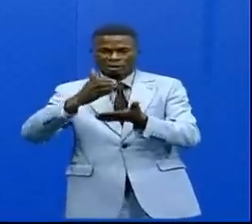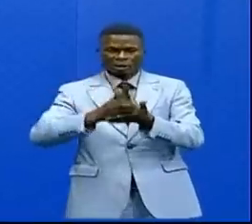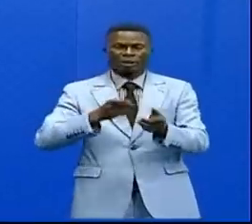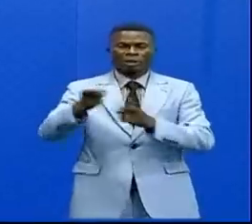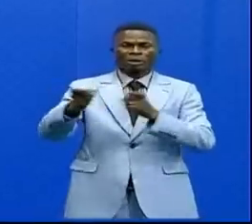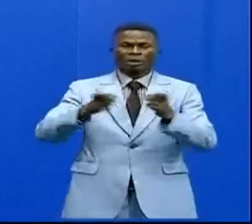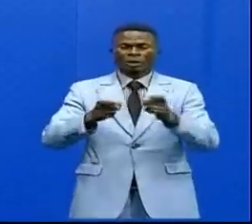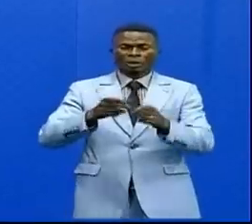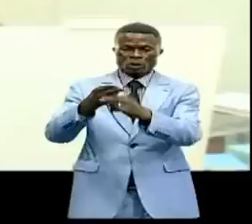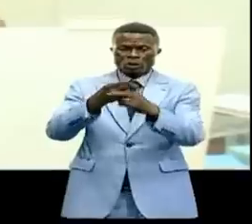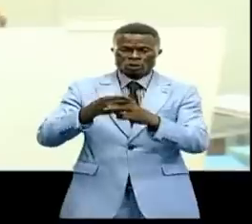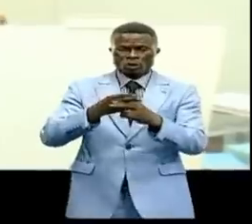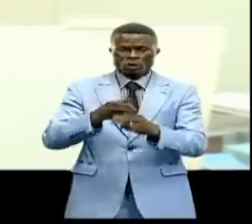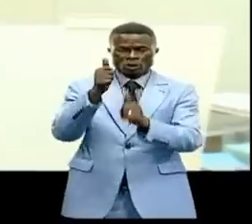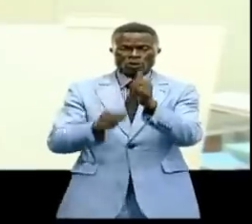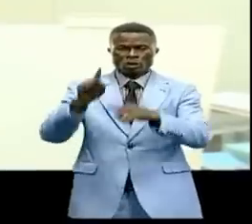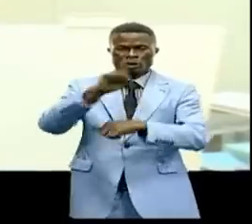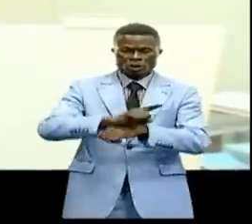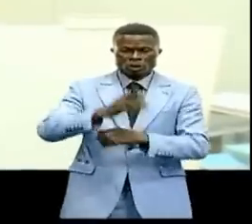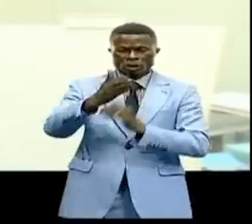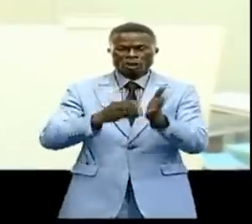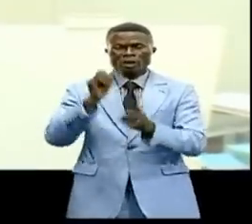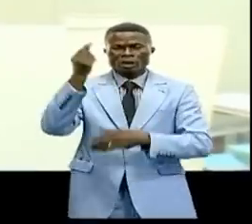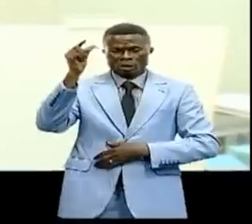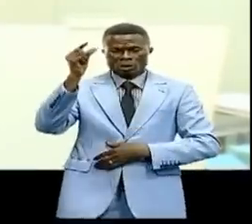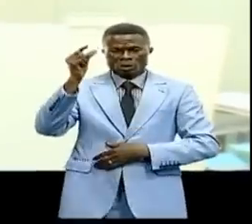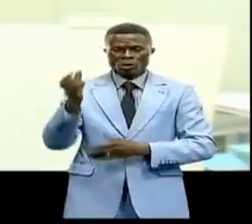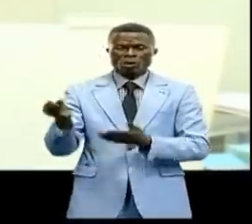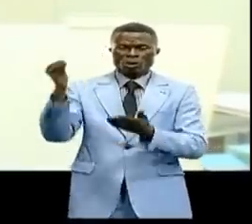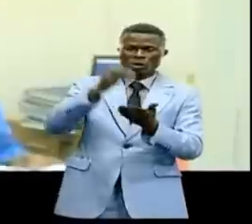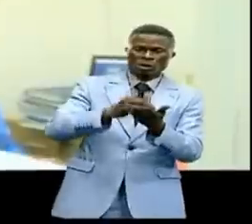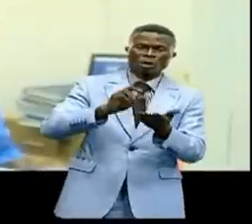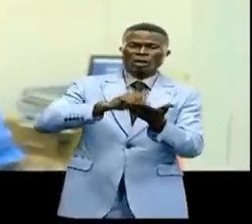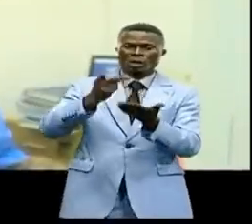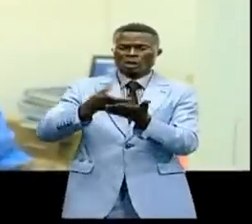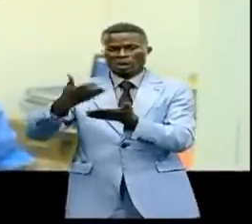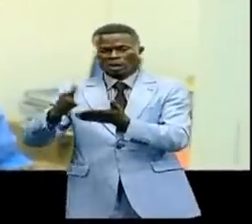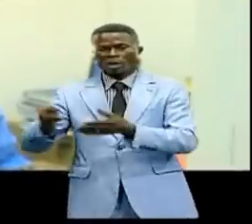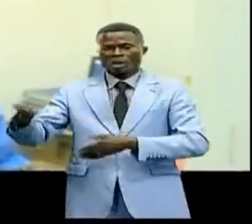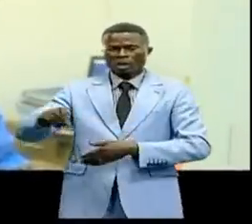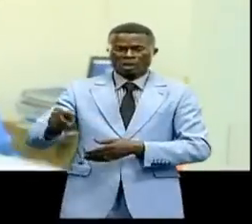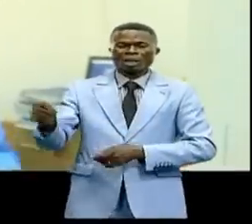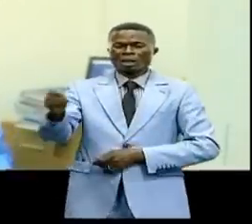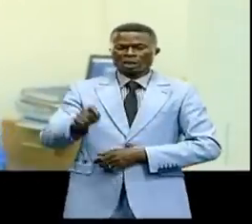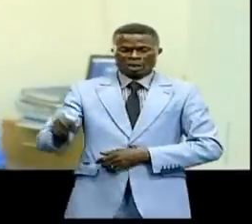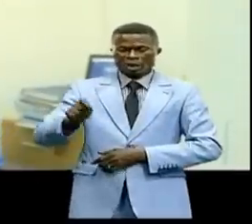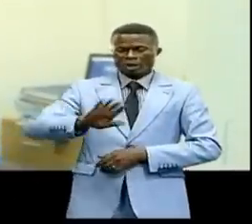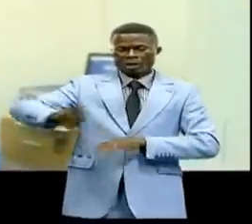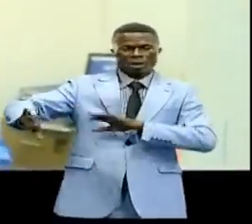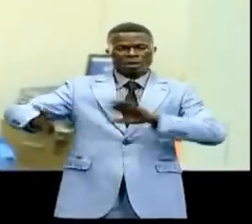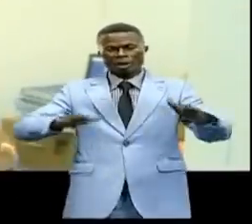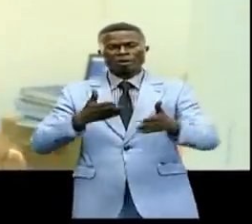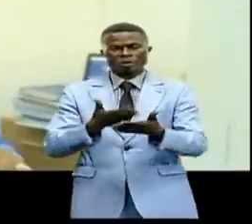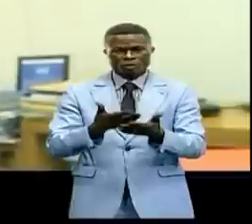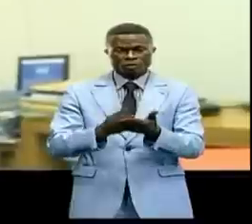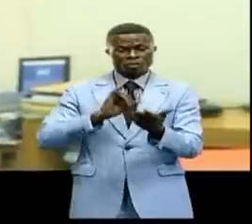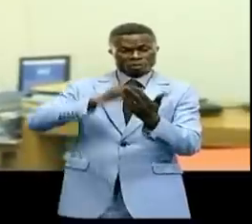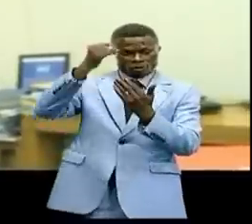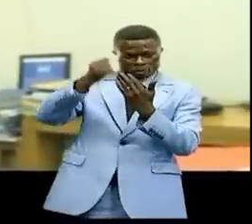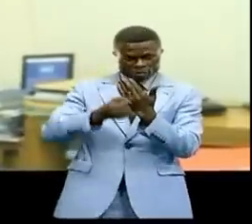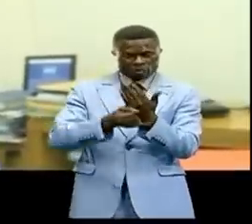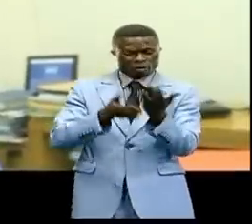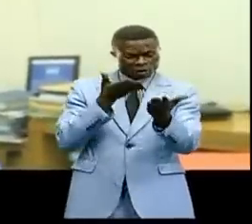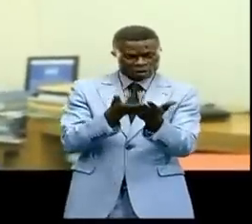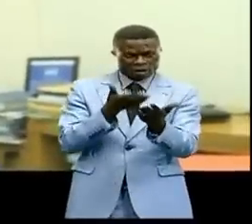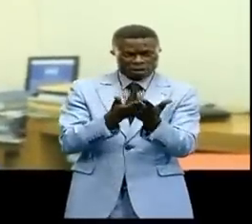gestions et des contrôles de quotité de la redevance minière réversée aux provinces et aux entités territoriales décentralisées. Ces projets